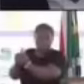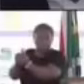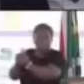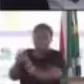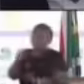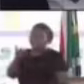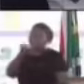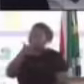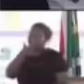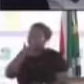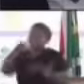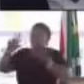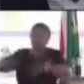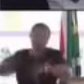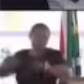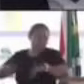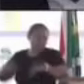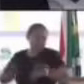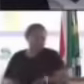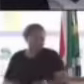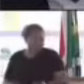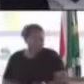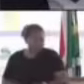ngiyakujabulela lokho kakhulu